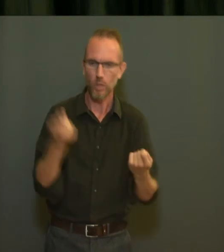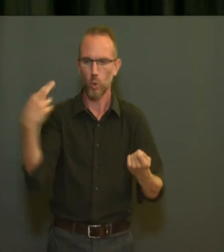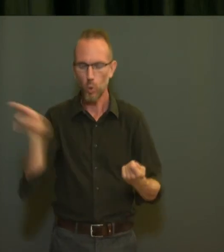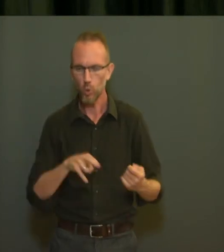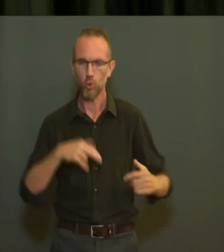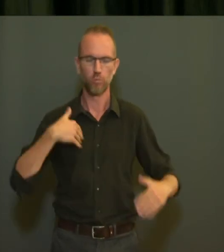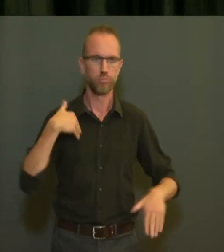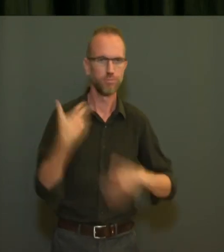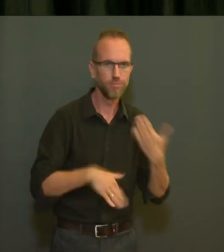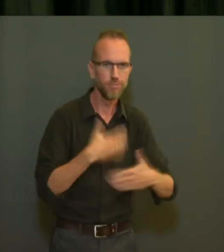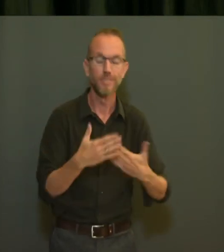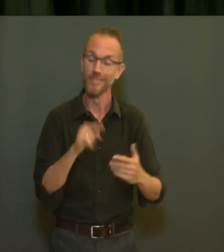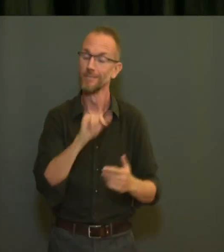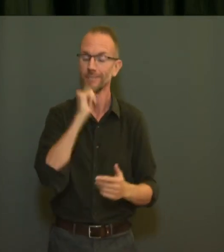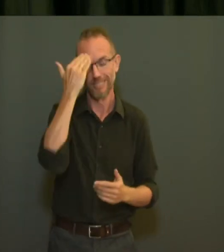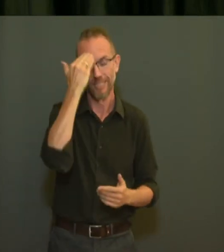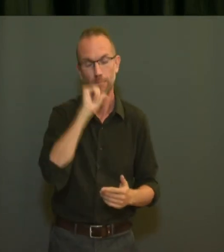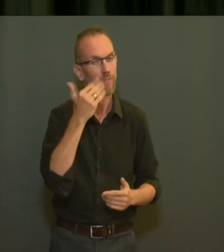engagement.